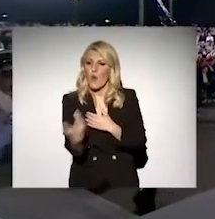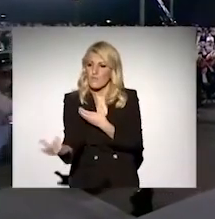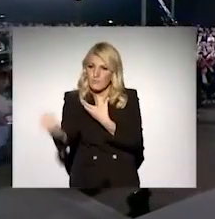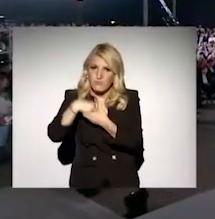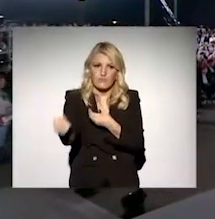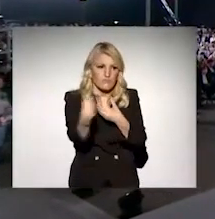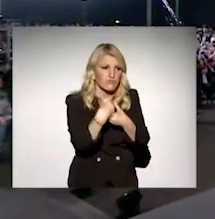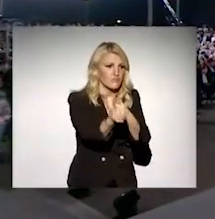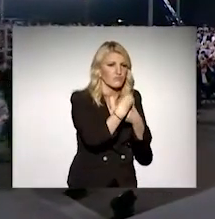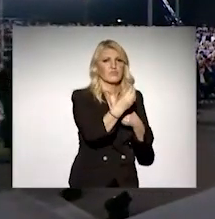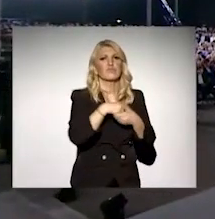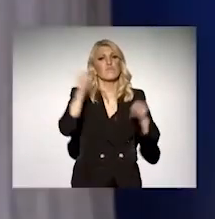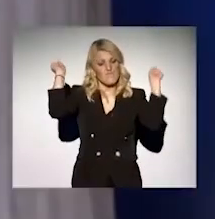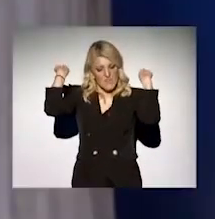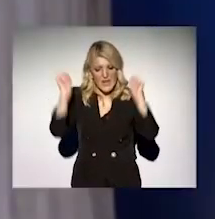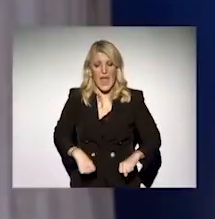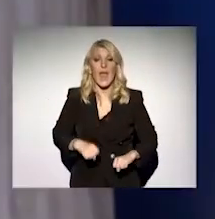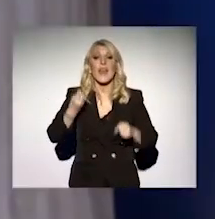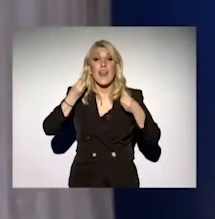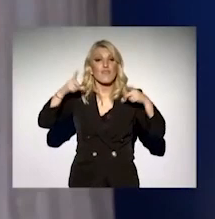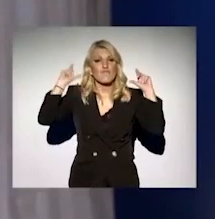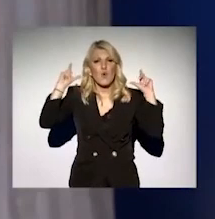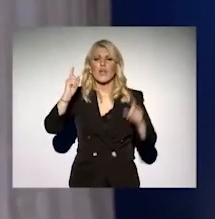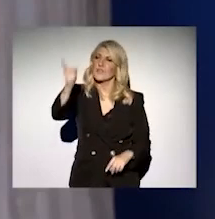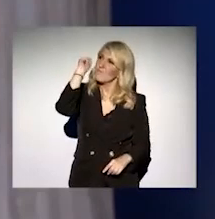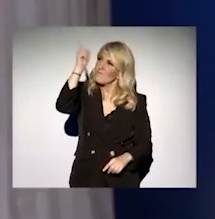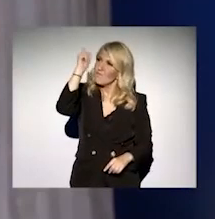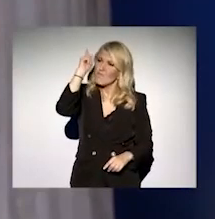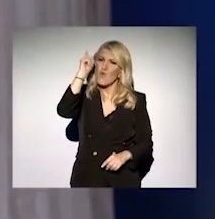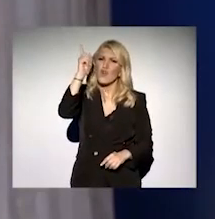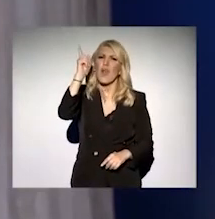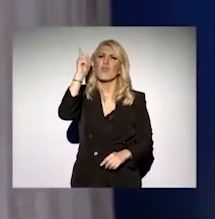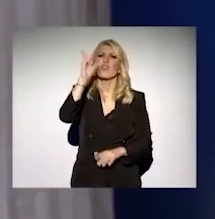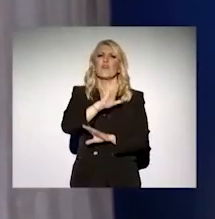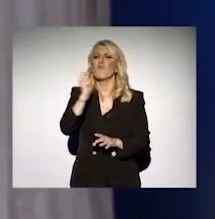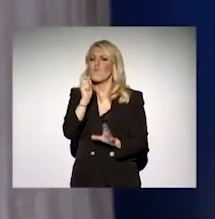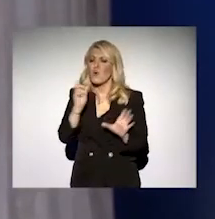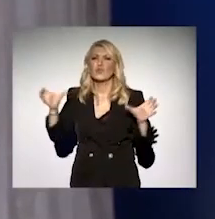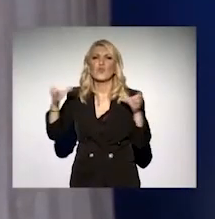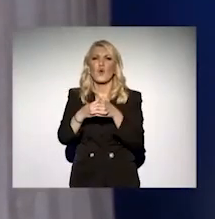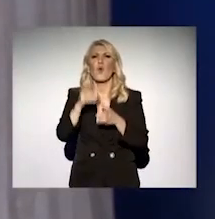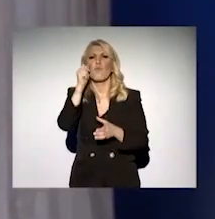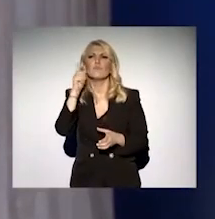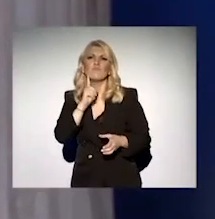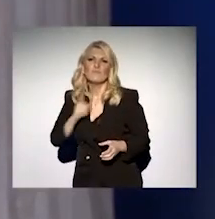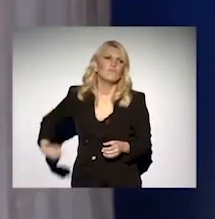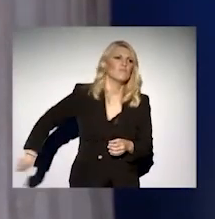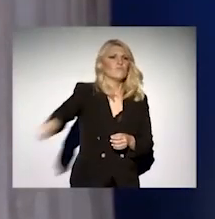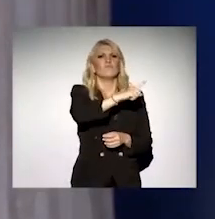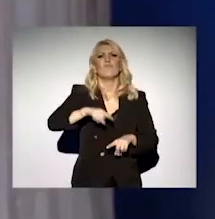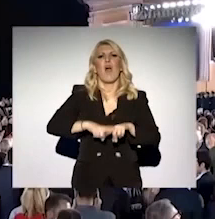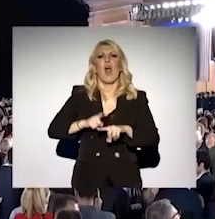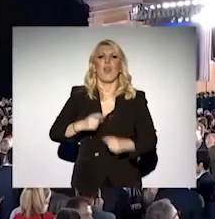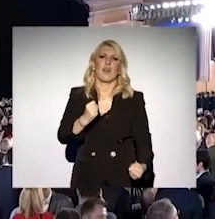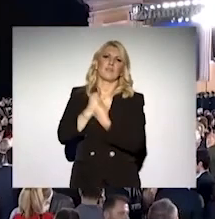χρησιμοποίησε ο ίδιος και είναι διαφορετικοί, δεν ξέρω. Σε κάθε άνθρωπο, ξέρετε, διαφέρουν αυτοί οι ρυθμοί και μπορεί να μιλήσει κανείς για άγνοια,